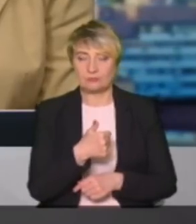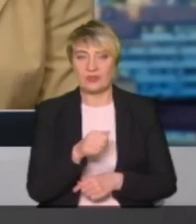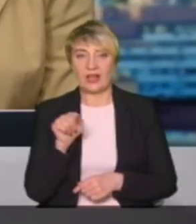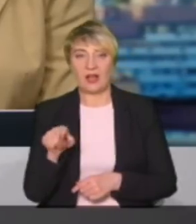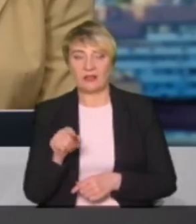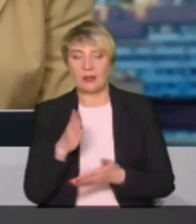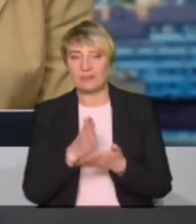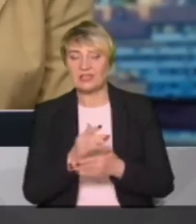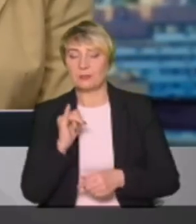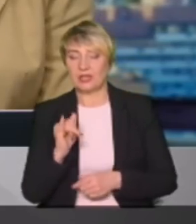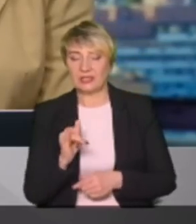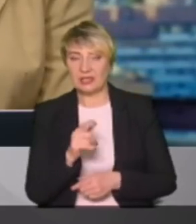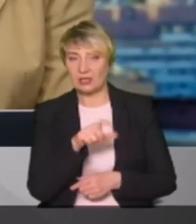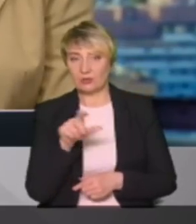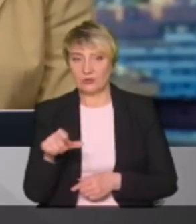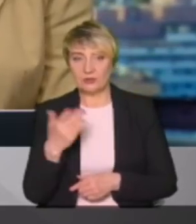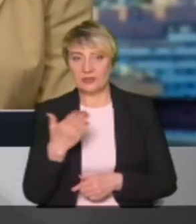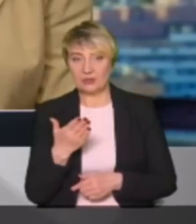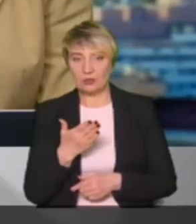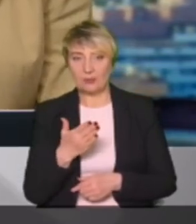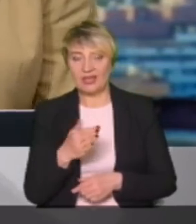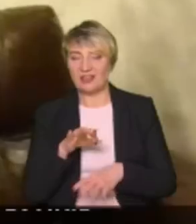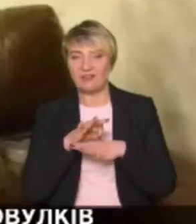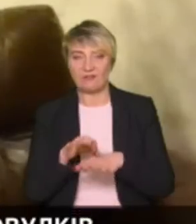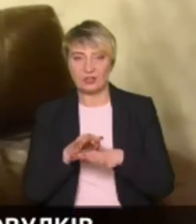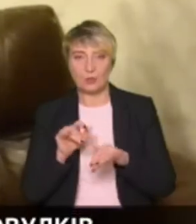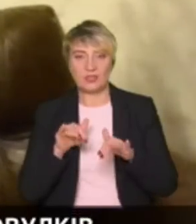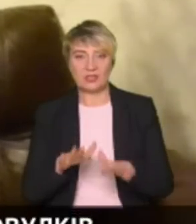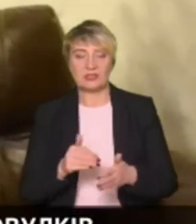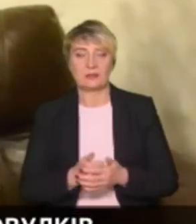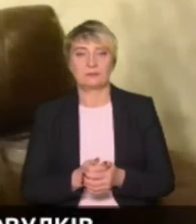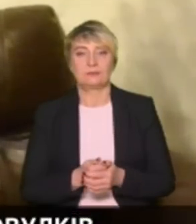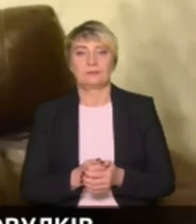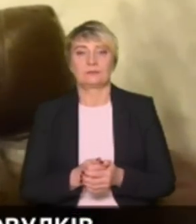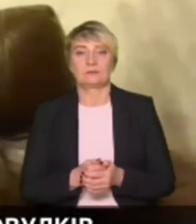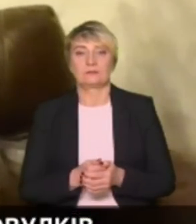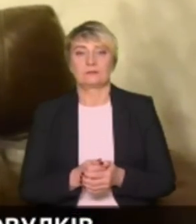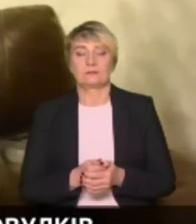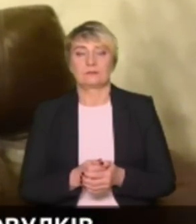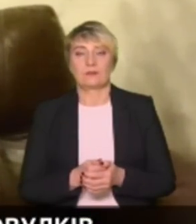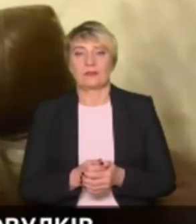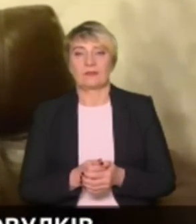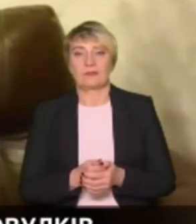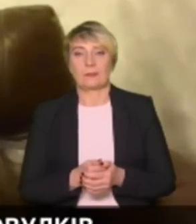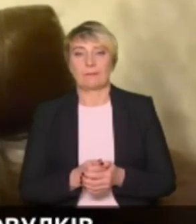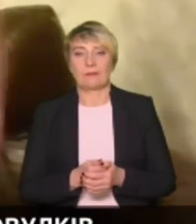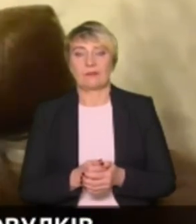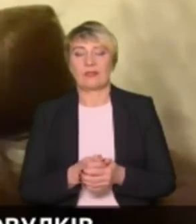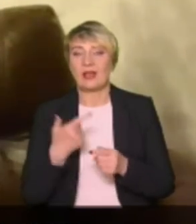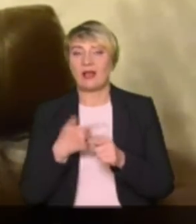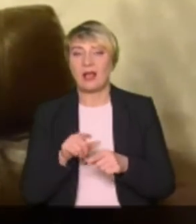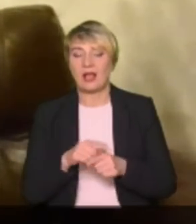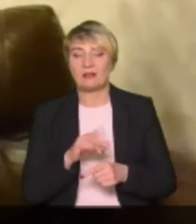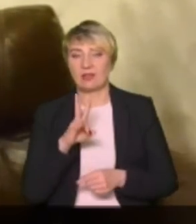вот плохие парни, с которыми мы не играем, это, опять же, нехорошо для всего вот этого